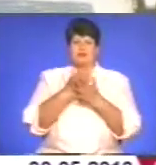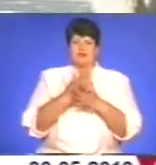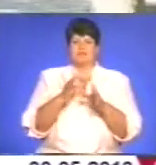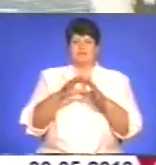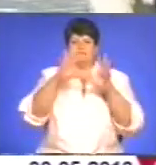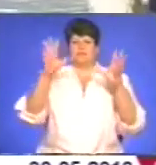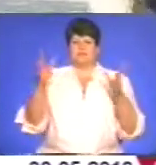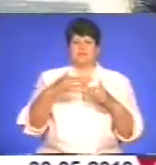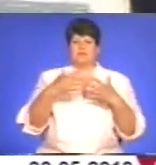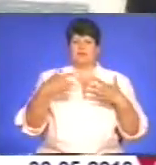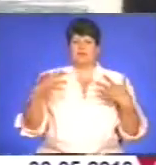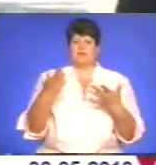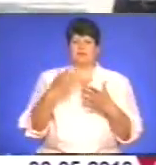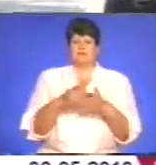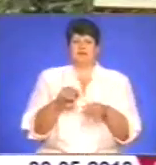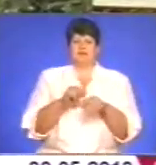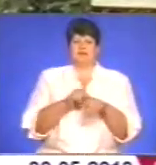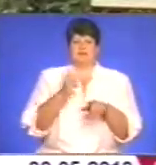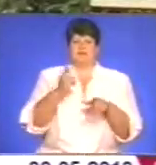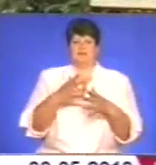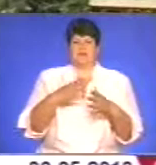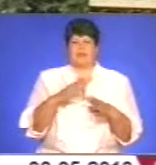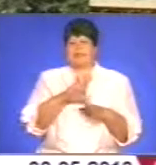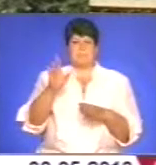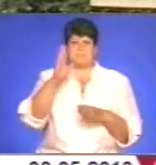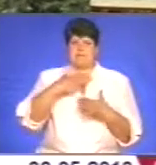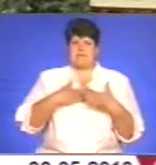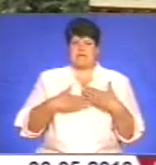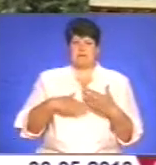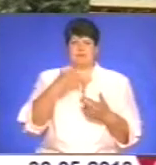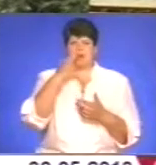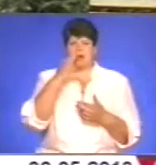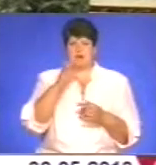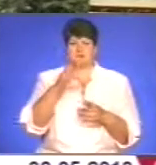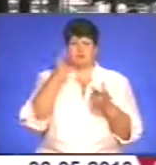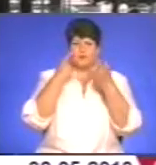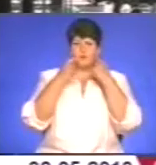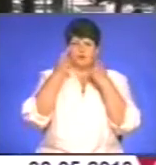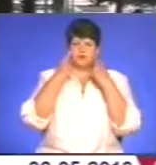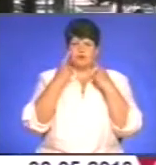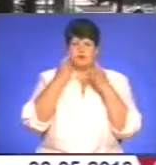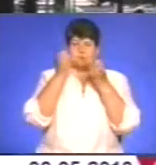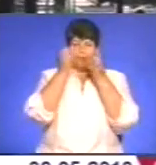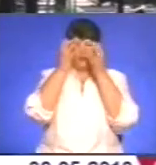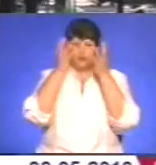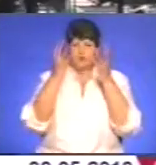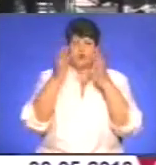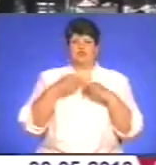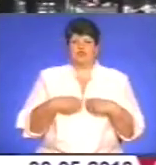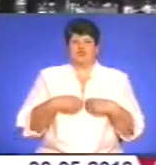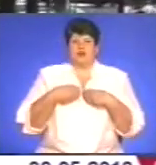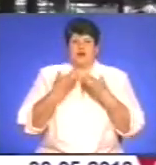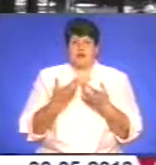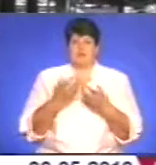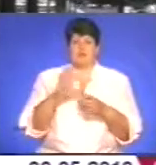що викликають у багатьох неприємні алергічні реакції, такі як нежить, сльозоточивість, припухлість очей, чхання, а іноді